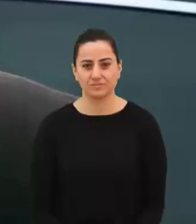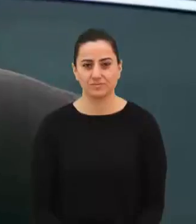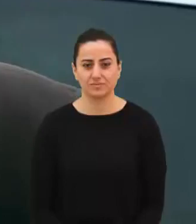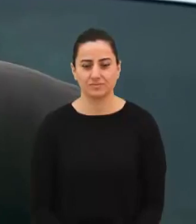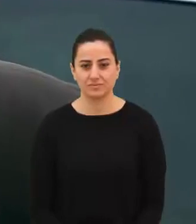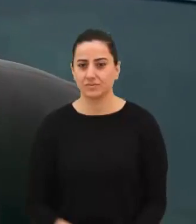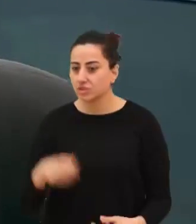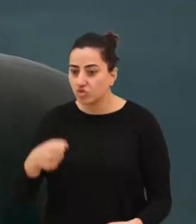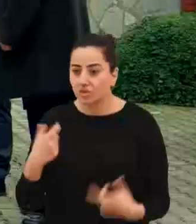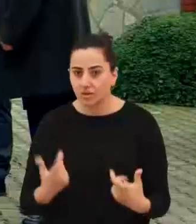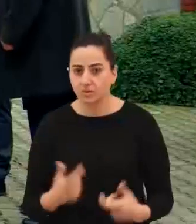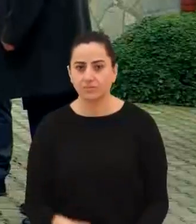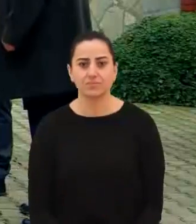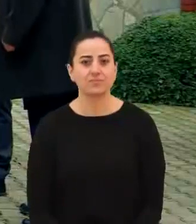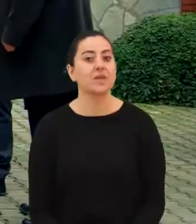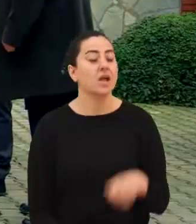Çanta nerede?